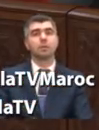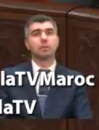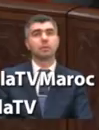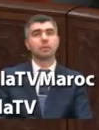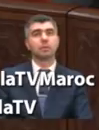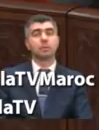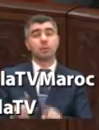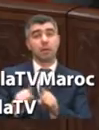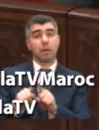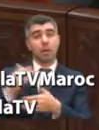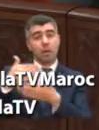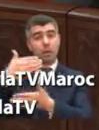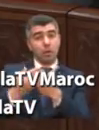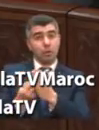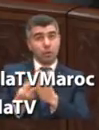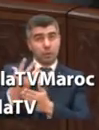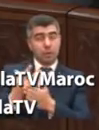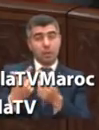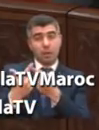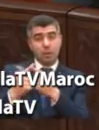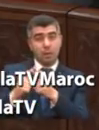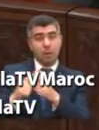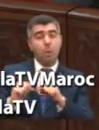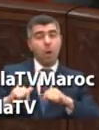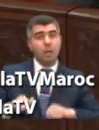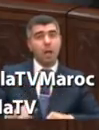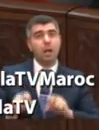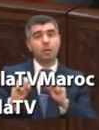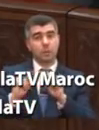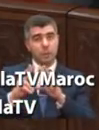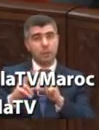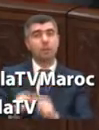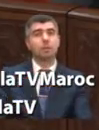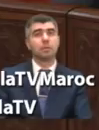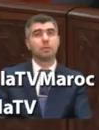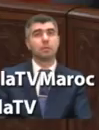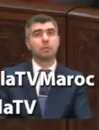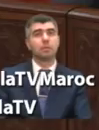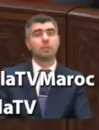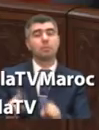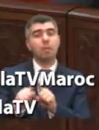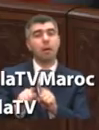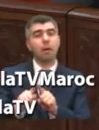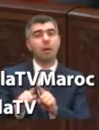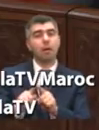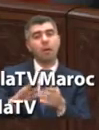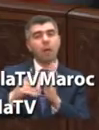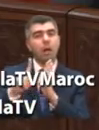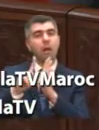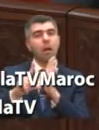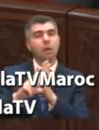بالنسبة للجامعات، إحداث الجامعات هي من سلطة الوزارة، لأن الجامعة يتم إحداثها بقانون.